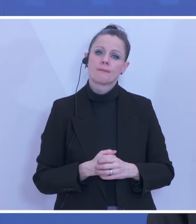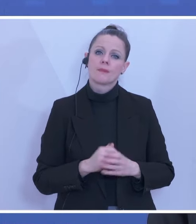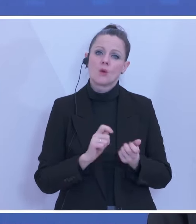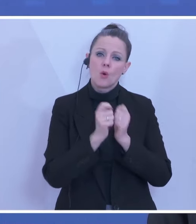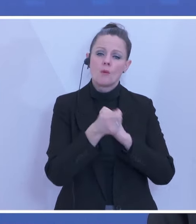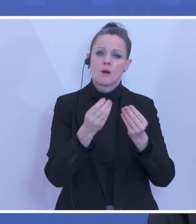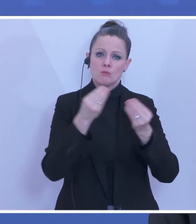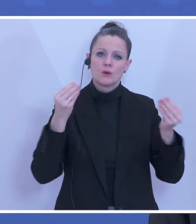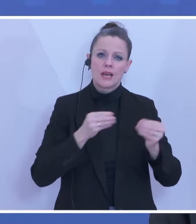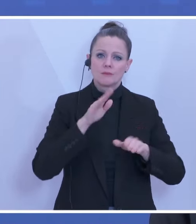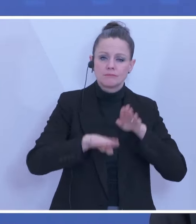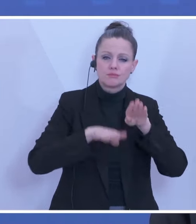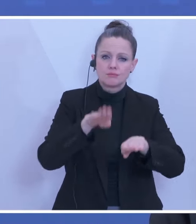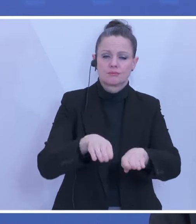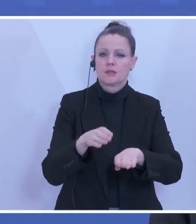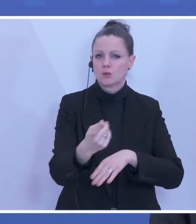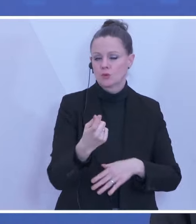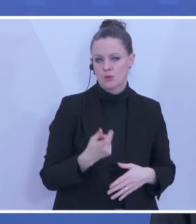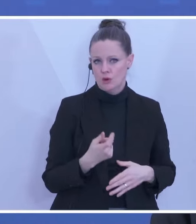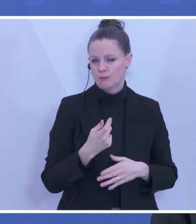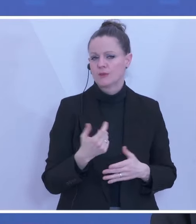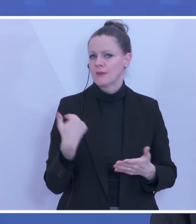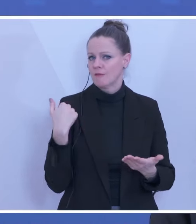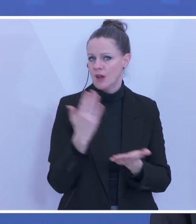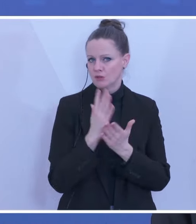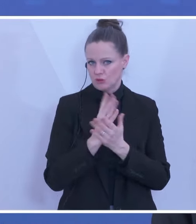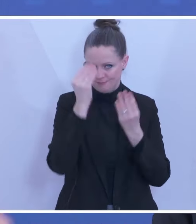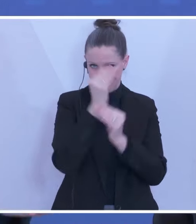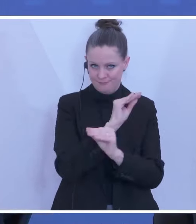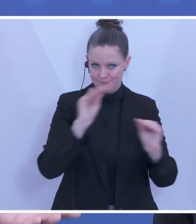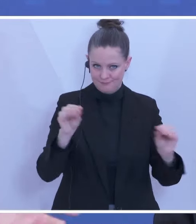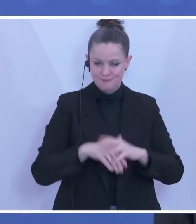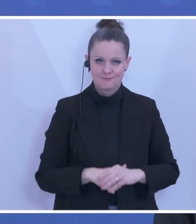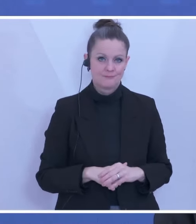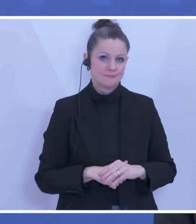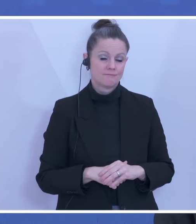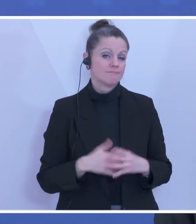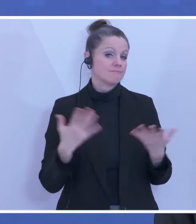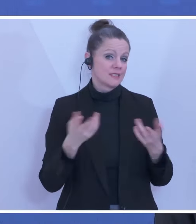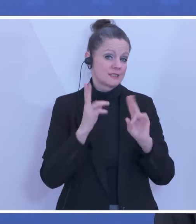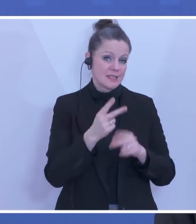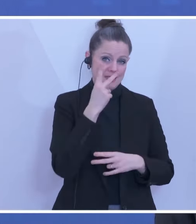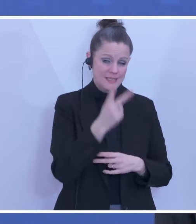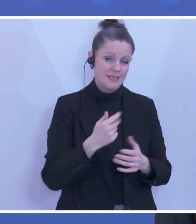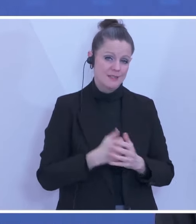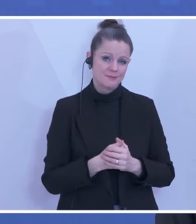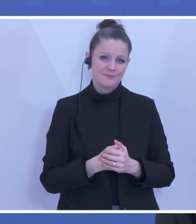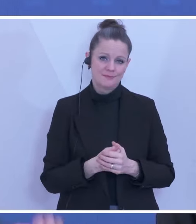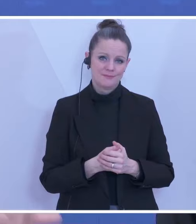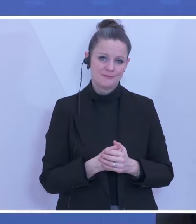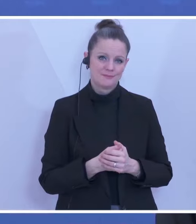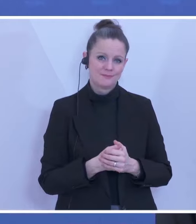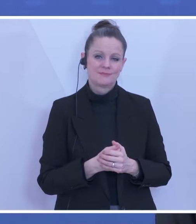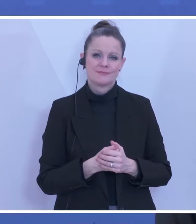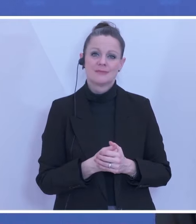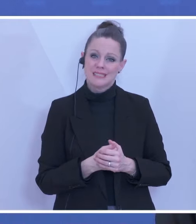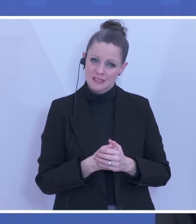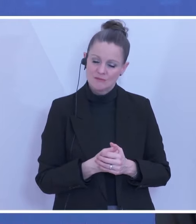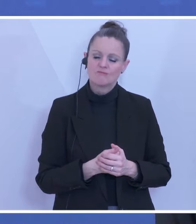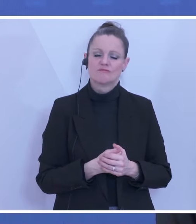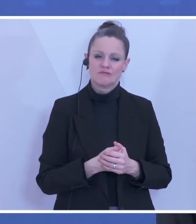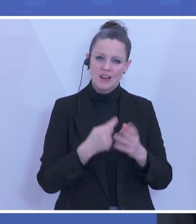vorwärts bringen. Genau wie wir es gesagt haben. Und ja, was sieht man wieder? Man braucht schon bei diesem harten Brett